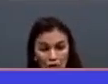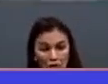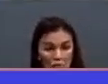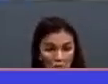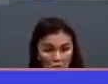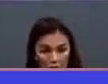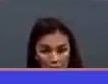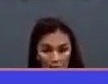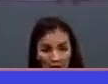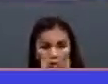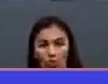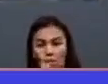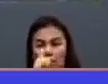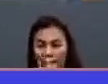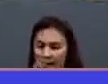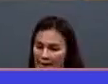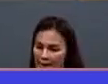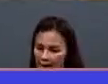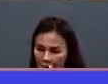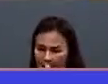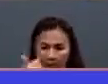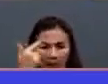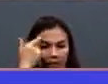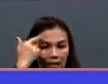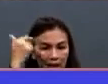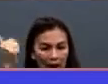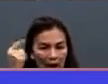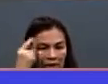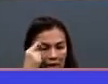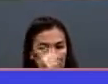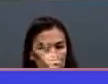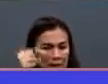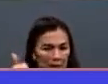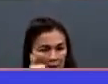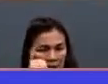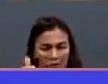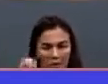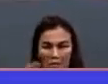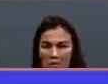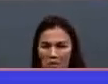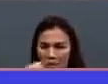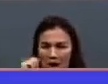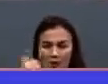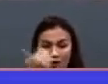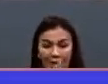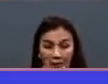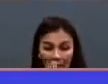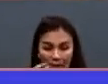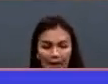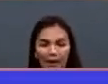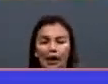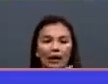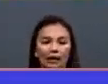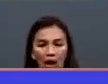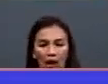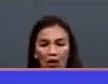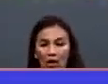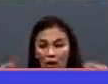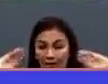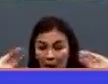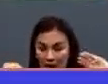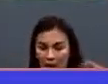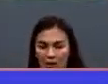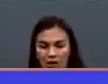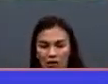งานบริษัทนั้นๆได้ทันทีนะคะแล้วก็เอ่ออีกหนึโครงการโครงการที่ 3ก็คือโครงการสหกิจศึกษา